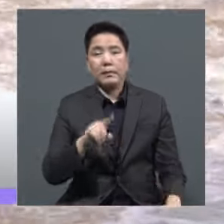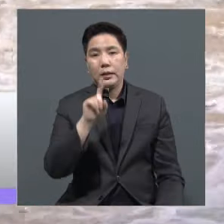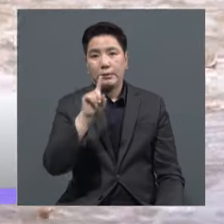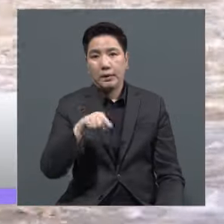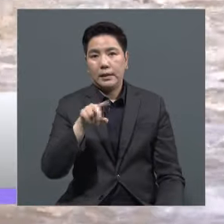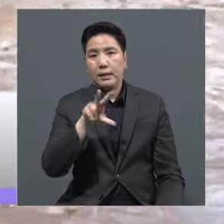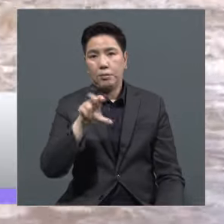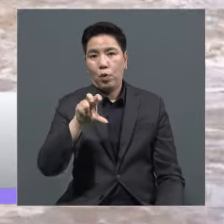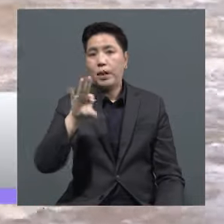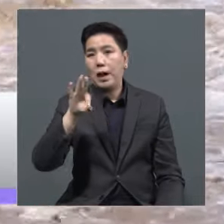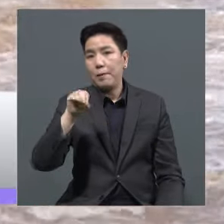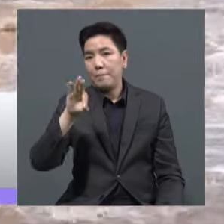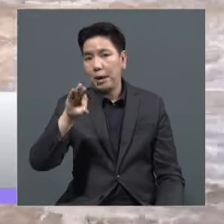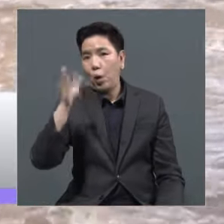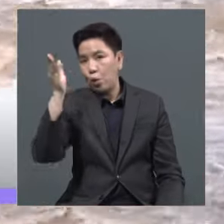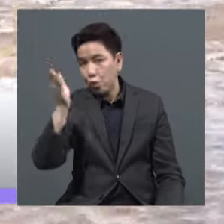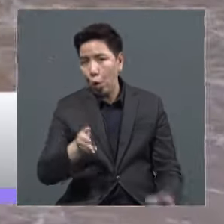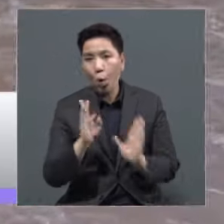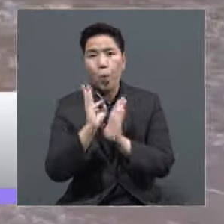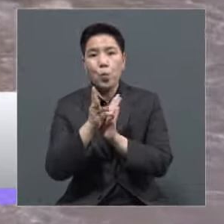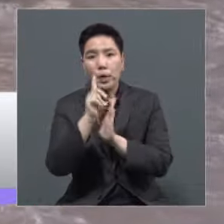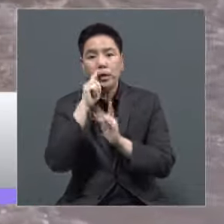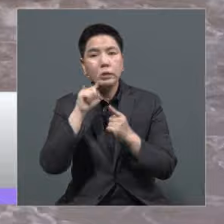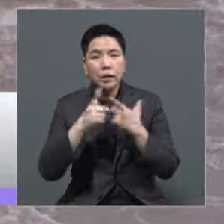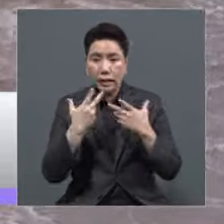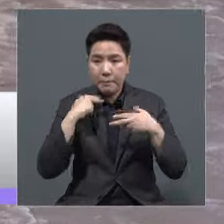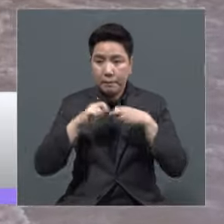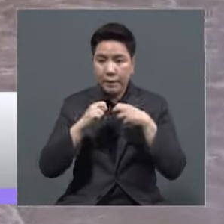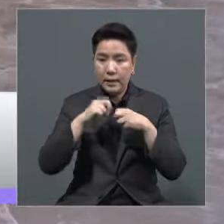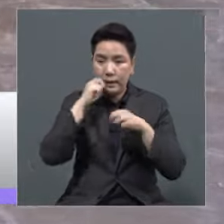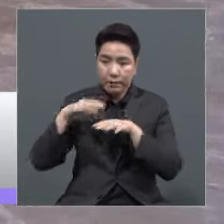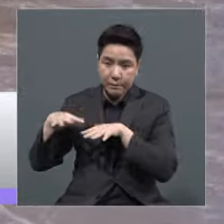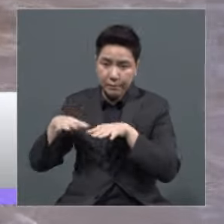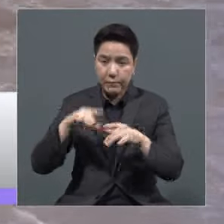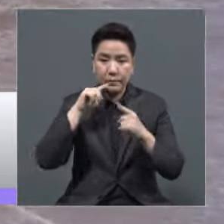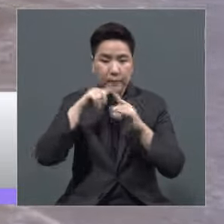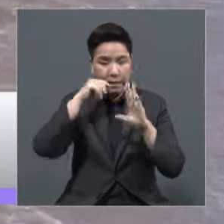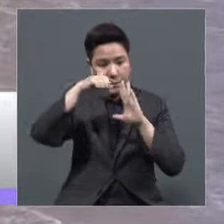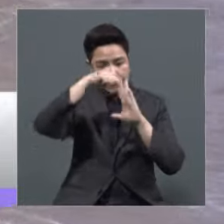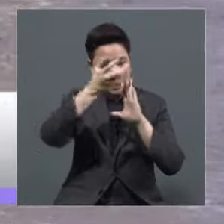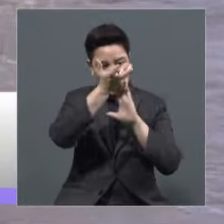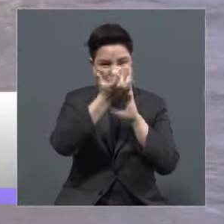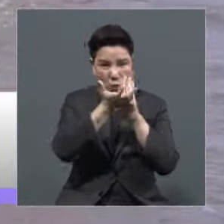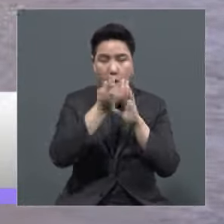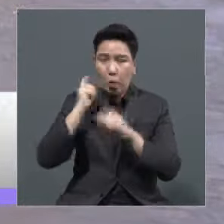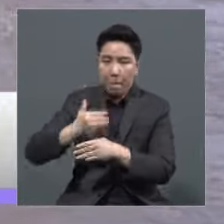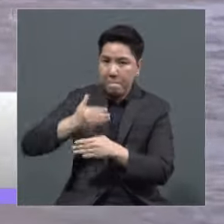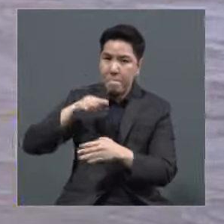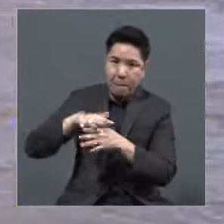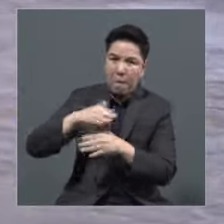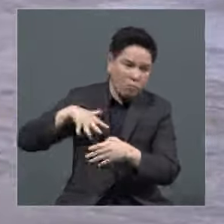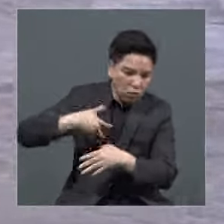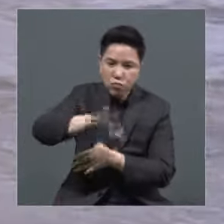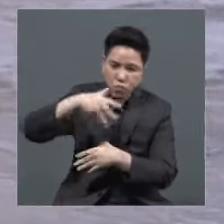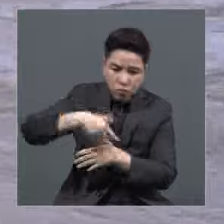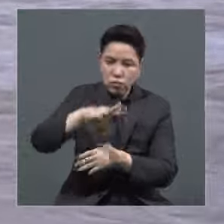1,399ลูกบาทเมตต่อวินาทีเพื่อที่จะรองรับปริมาณน้ำเหนือที่ไหลลงมาสมทบและก็ลดผลกระทบ